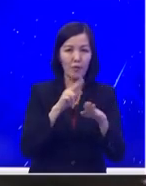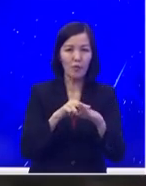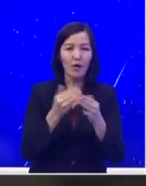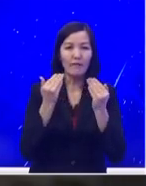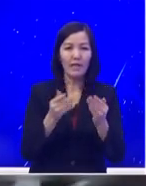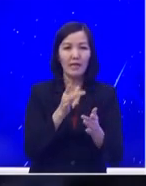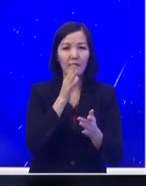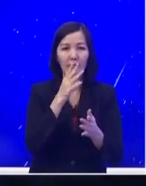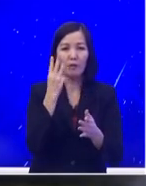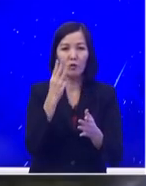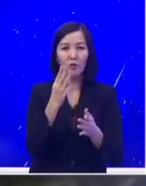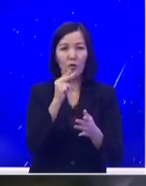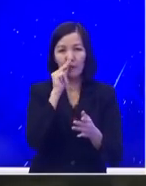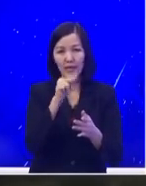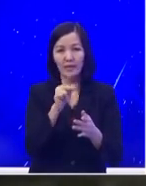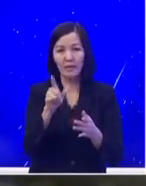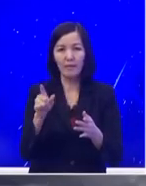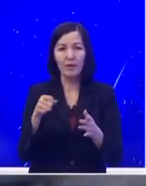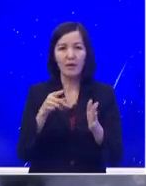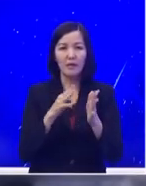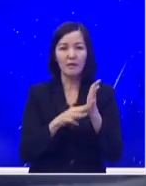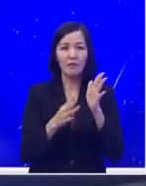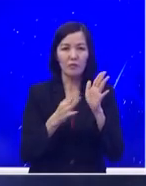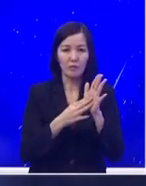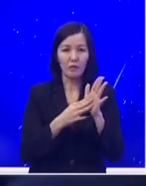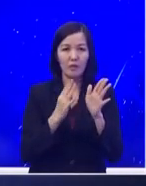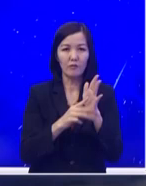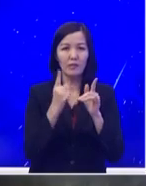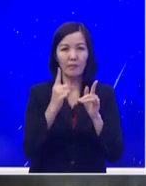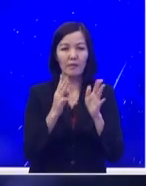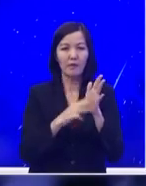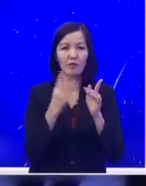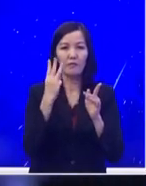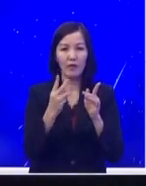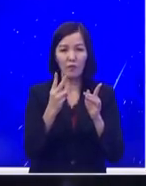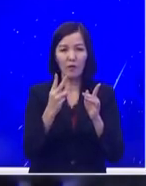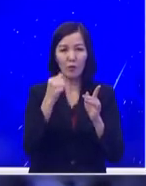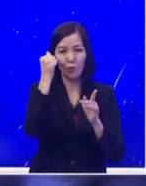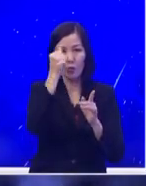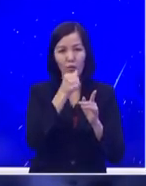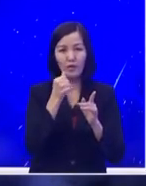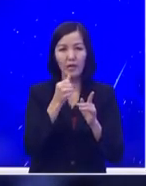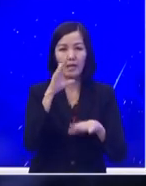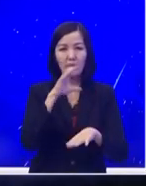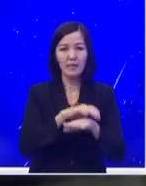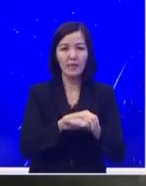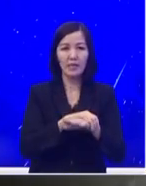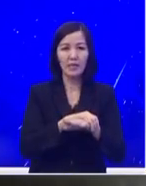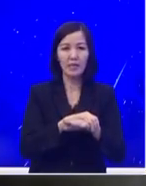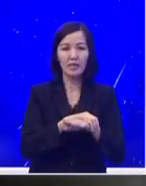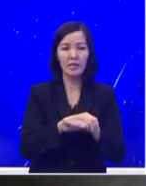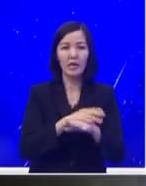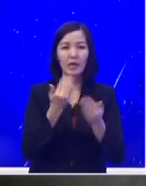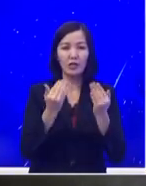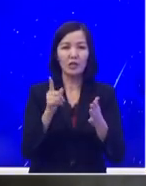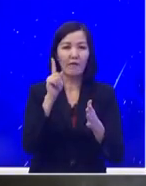ВКО. На данный момент трое подозреваемых 1989, 91 и 92 годов рождения задержаны и